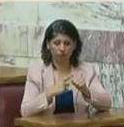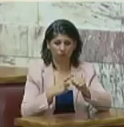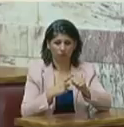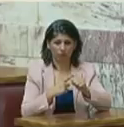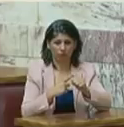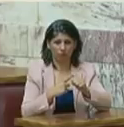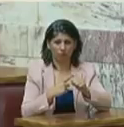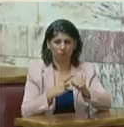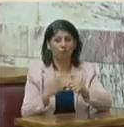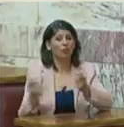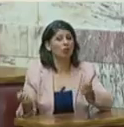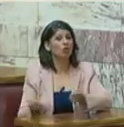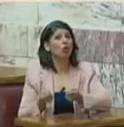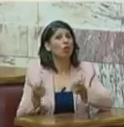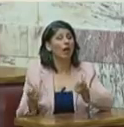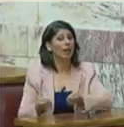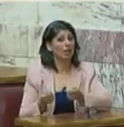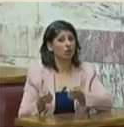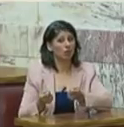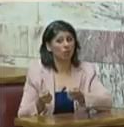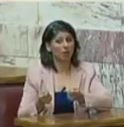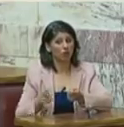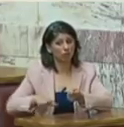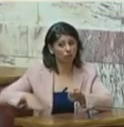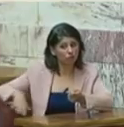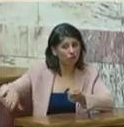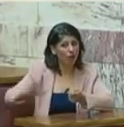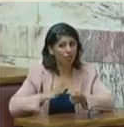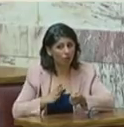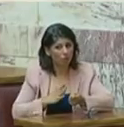στον εργαζόμενο κόσμο και αυτό σημαίνει